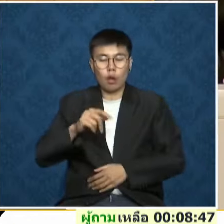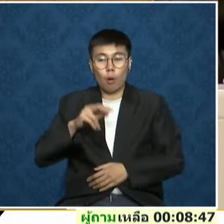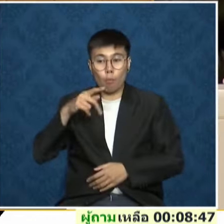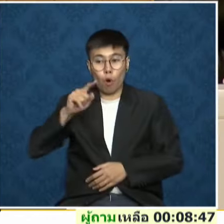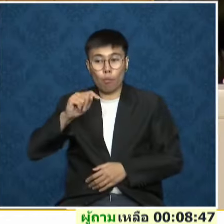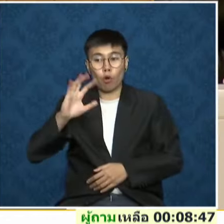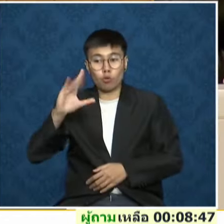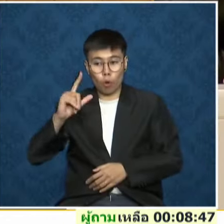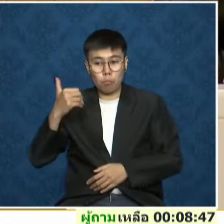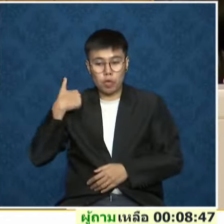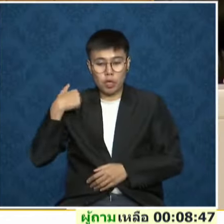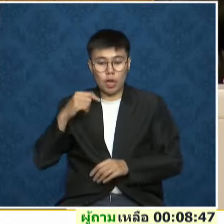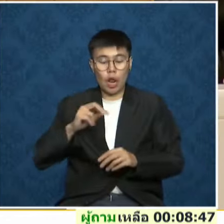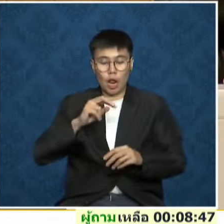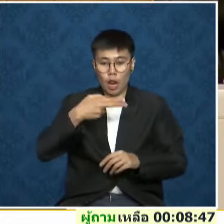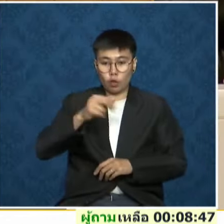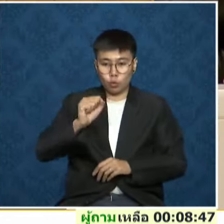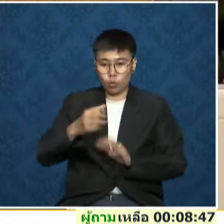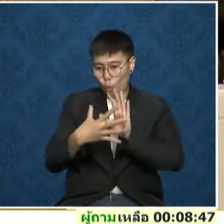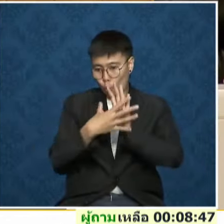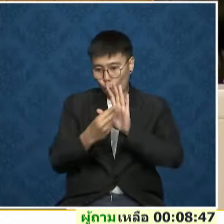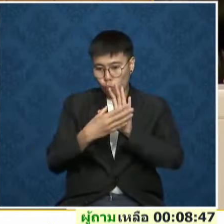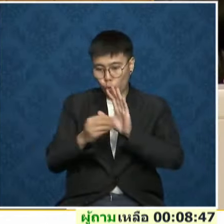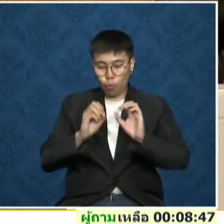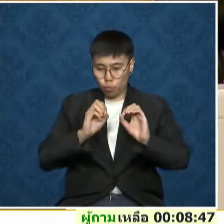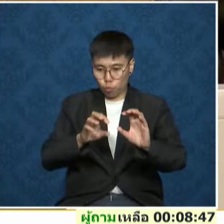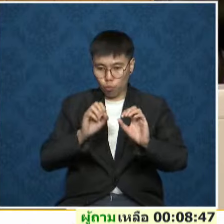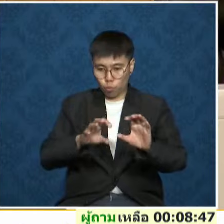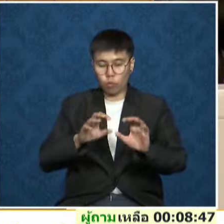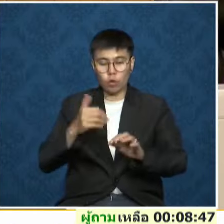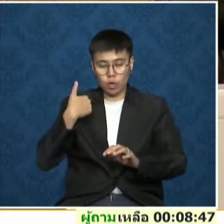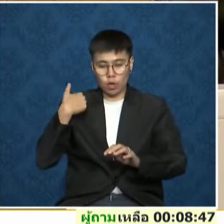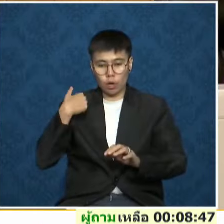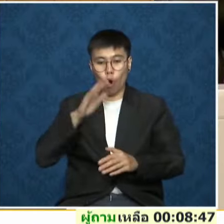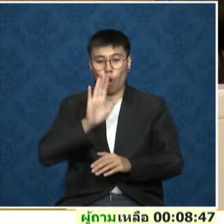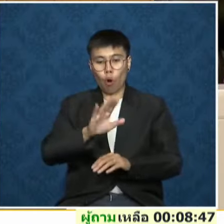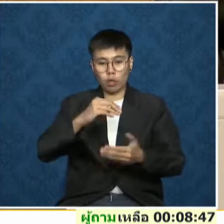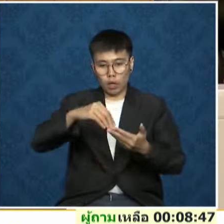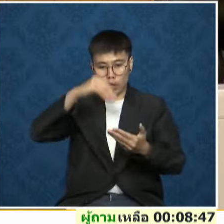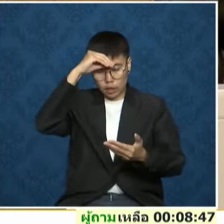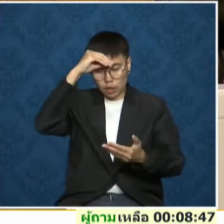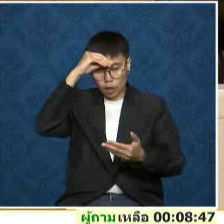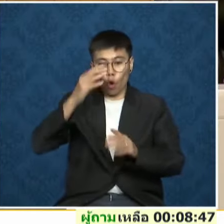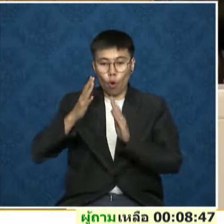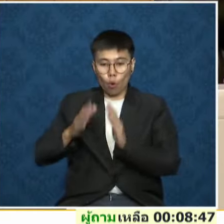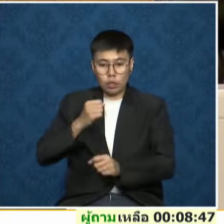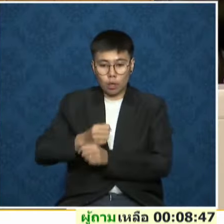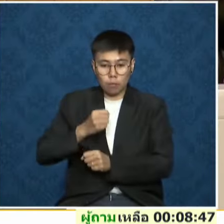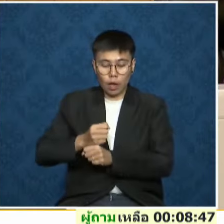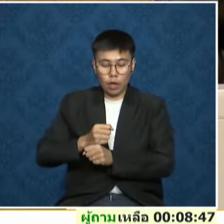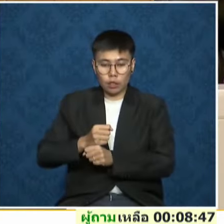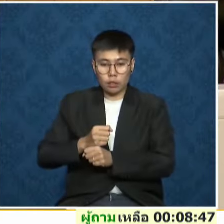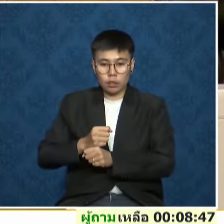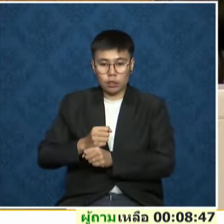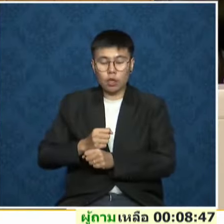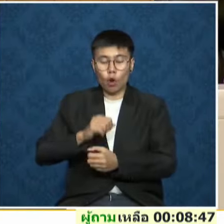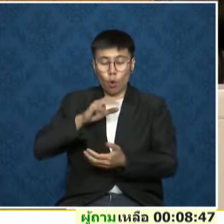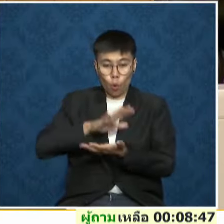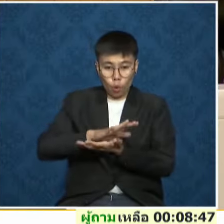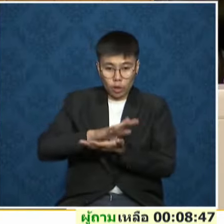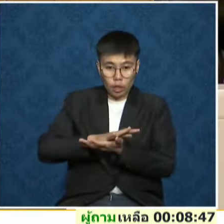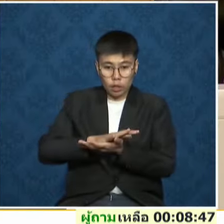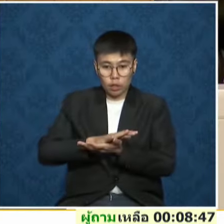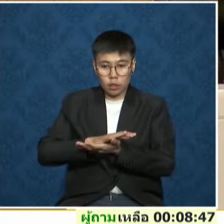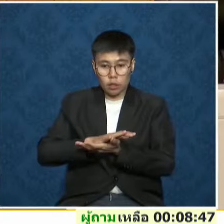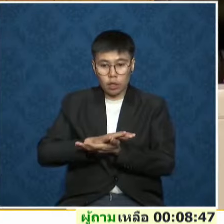มีทั้งหลักสูตรอบรมของนักเรียนและบุคลากรที่เตรียมจะรับ